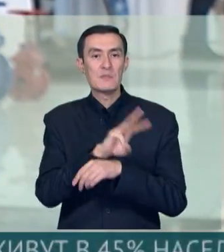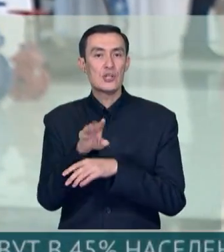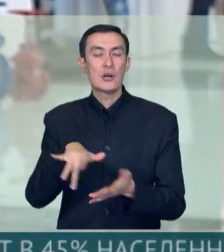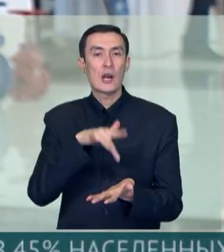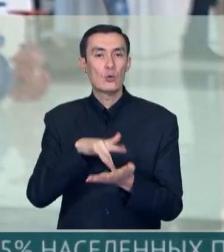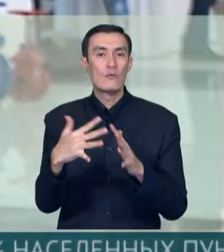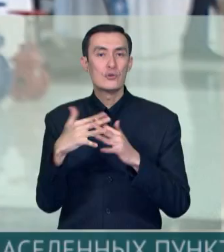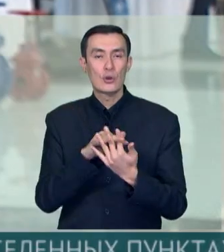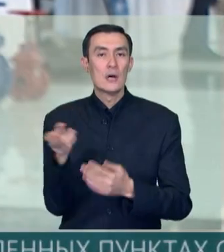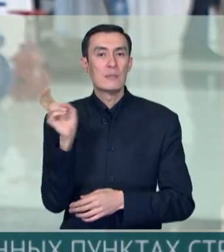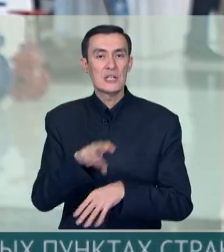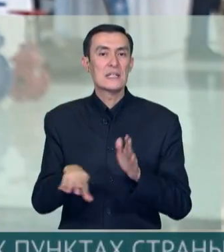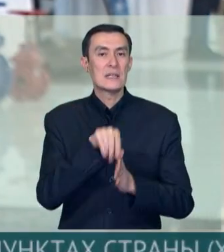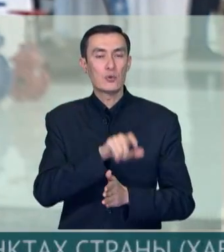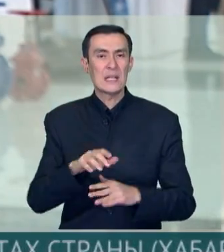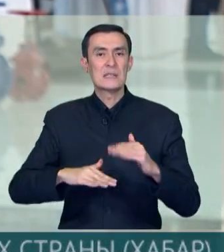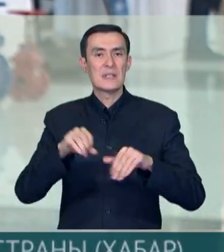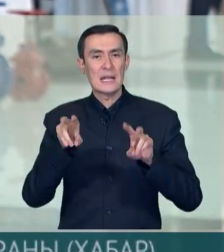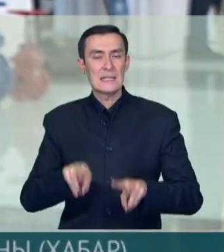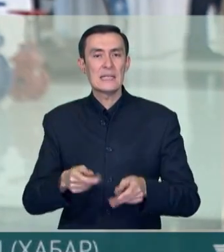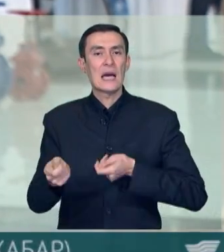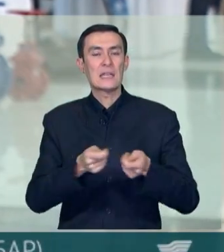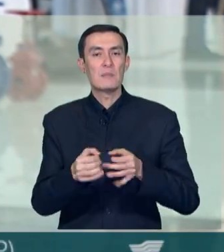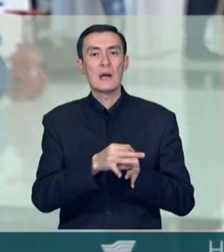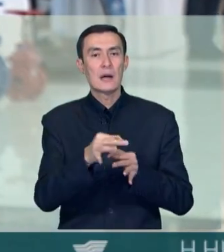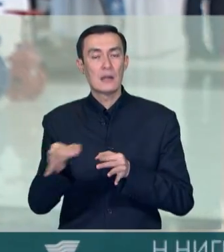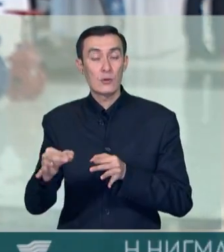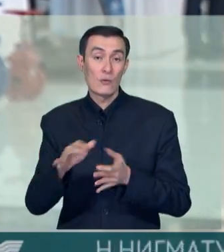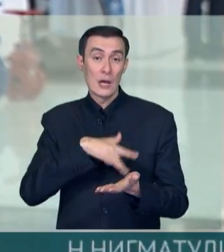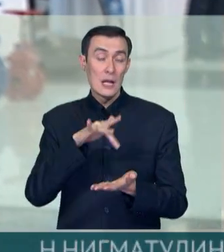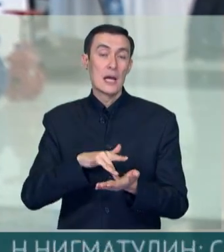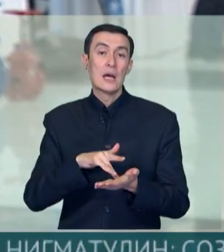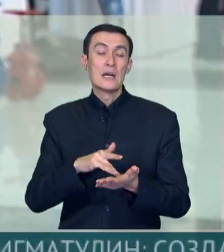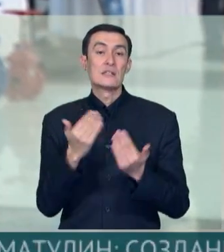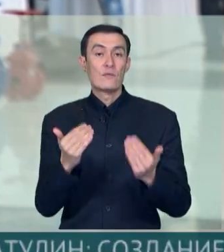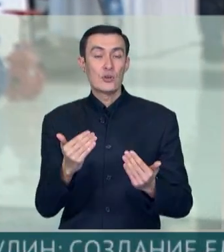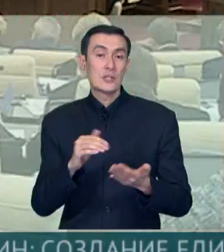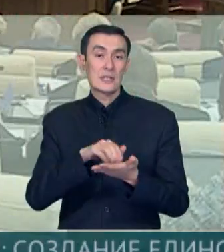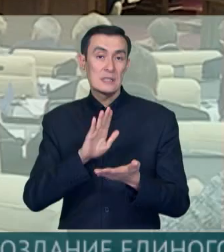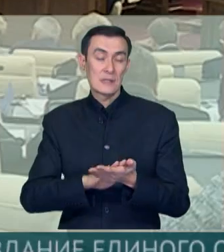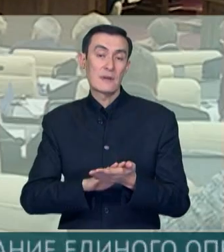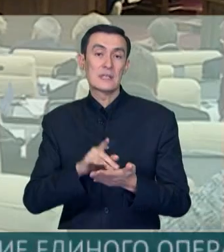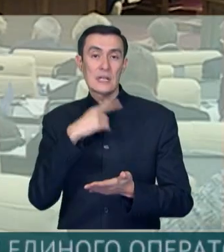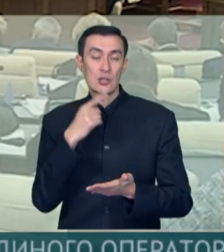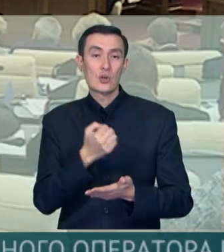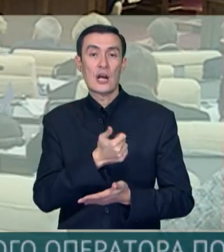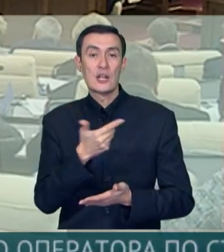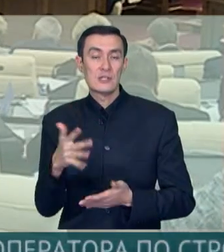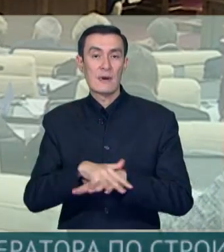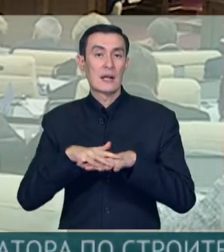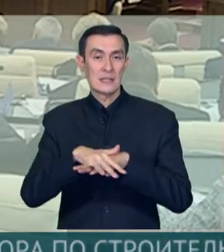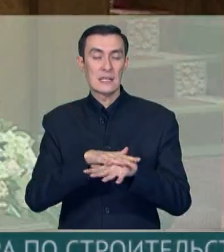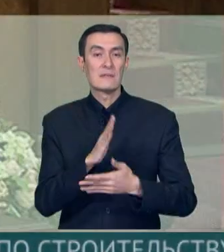городов и сел пришли и депутаты, и эксперты, и акимы нескольких регионов и городов. Цифра дня можно смело назвать число